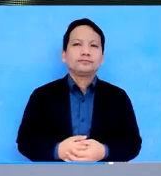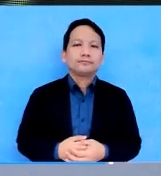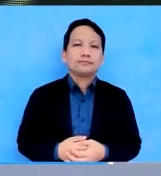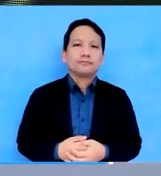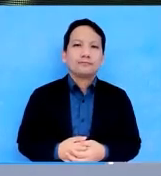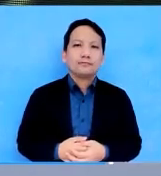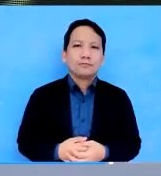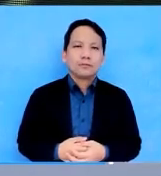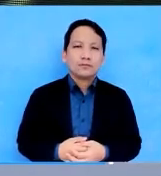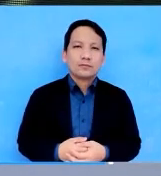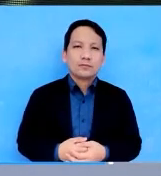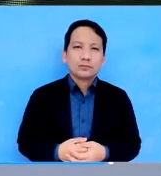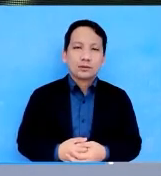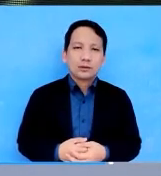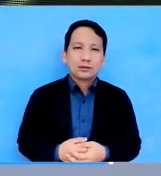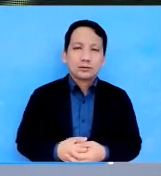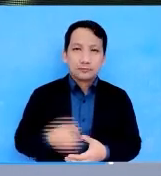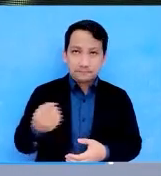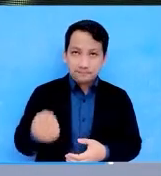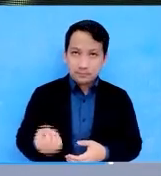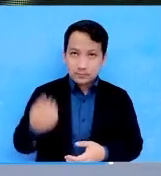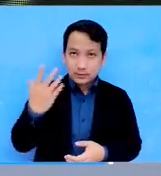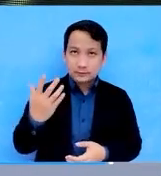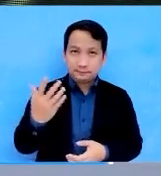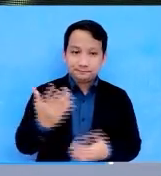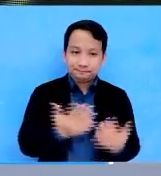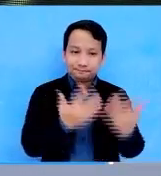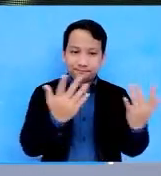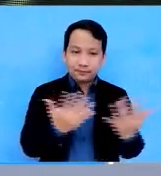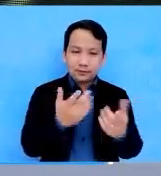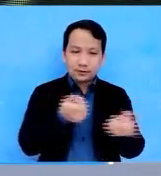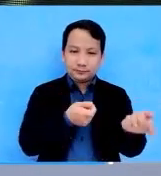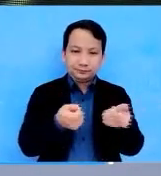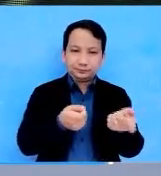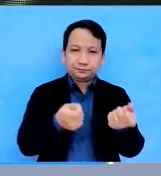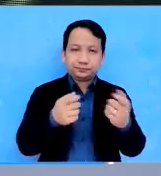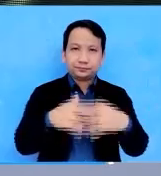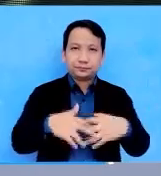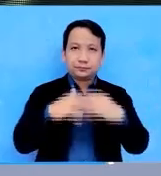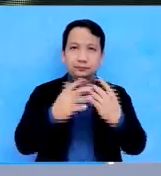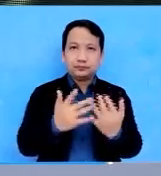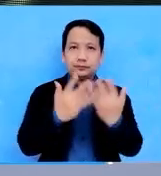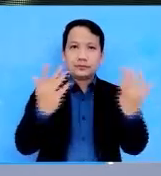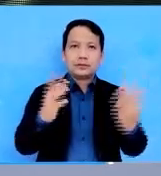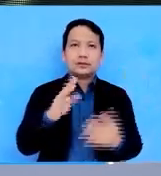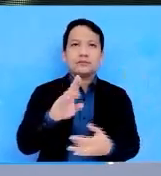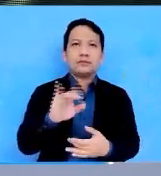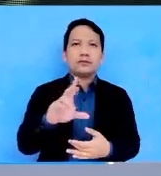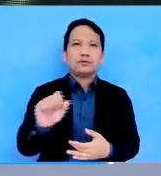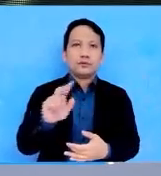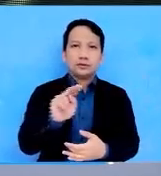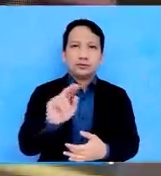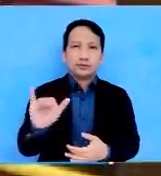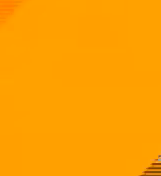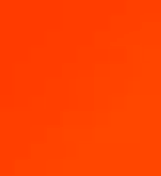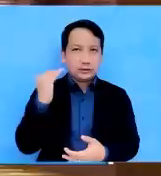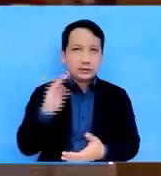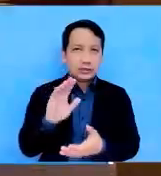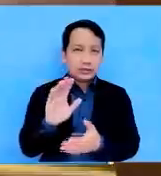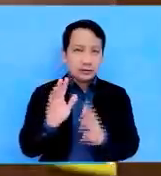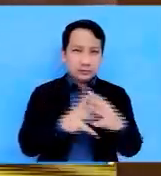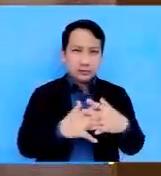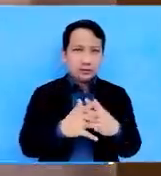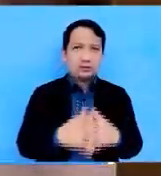Isang pagsabog ang naganap sa gitna ng pag-upula ng mga bumbero sa sunog na sumiklab sa Buffalo, New York sa Amerika.